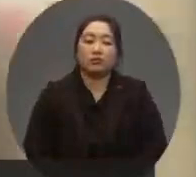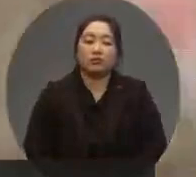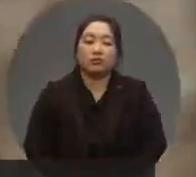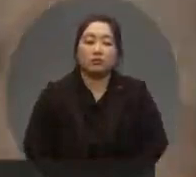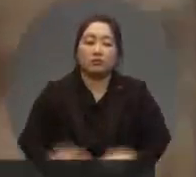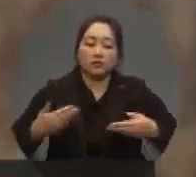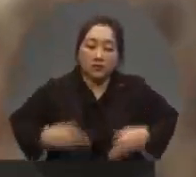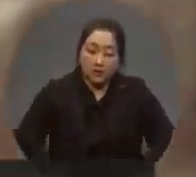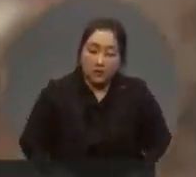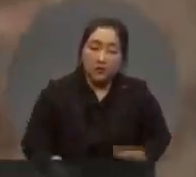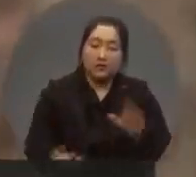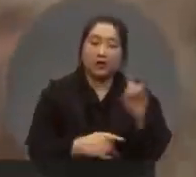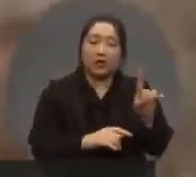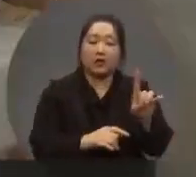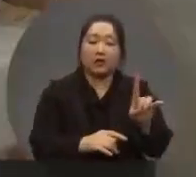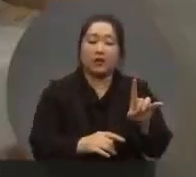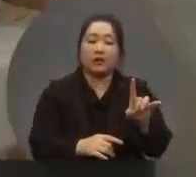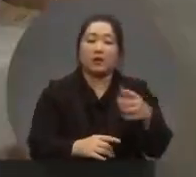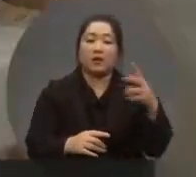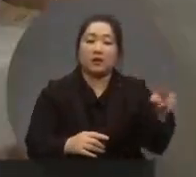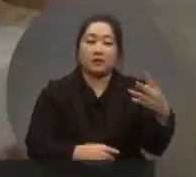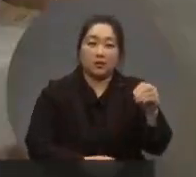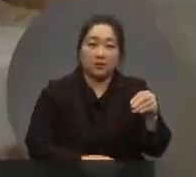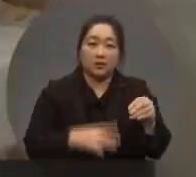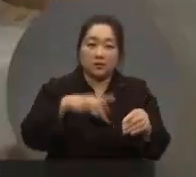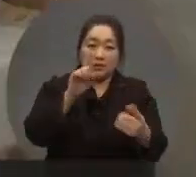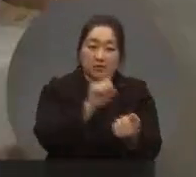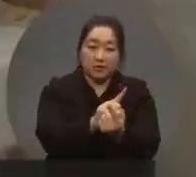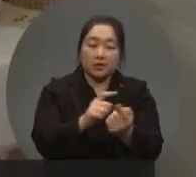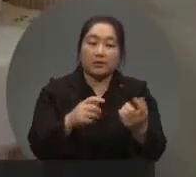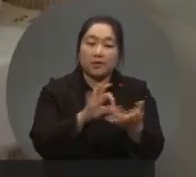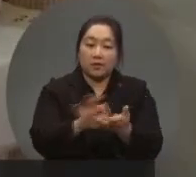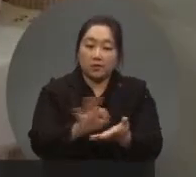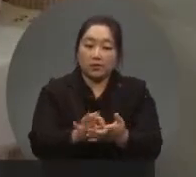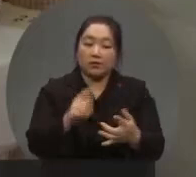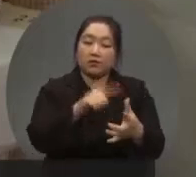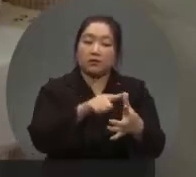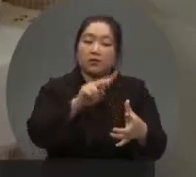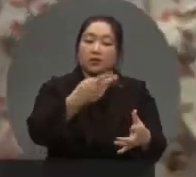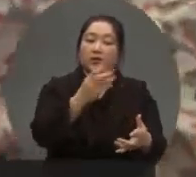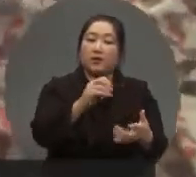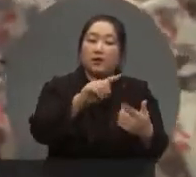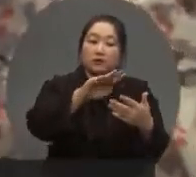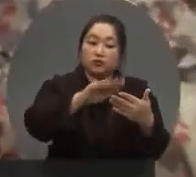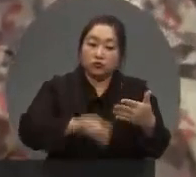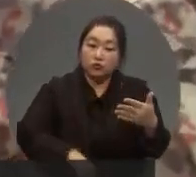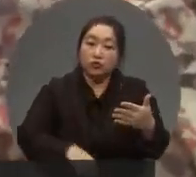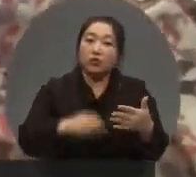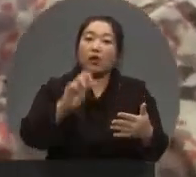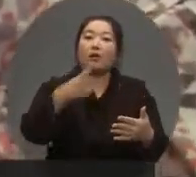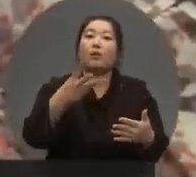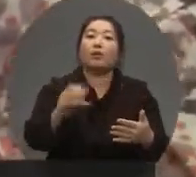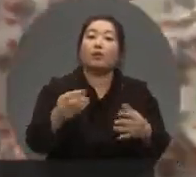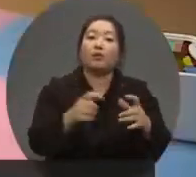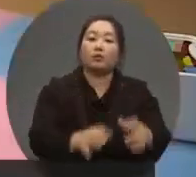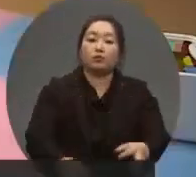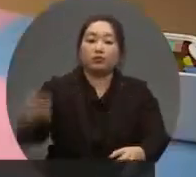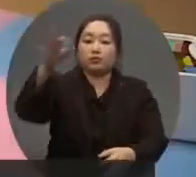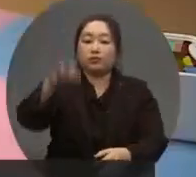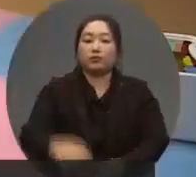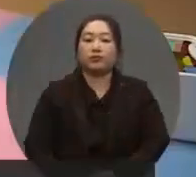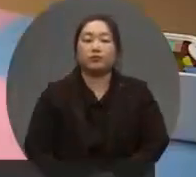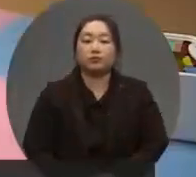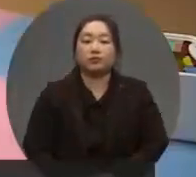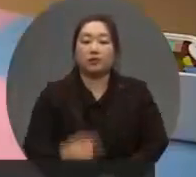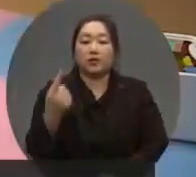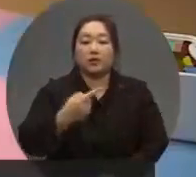생화당 200만 원인 만남 이용권 바우는 첫째 200 째 이상만 늘어